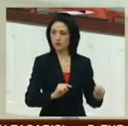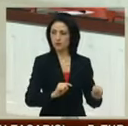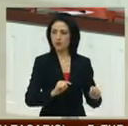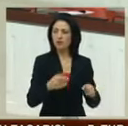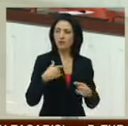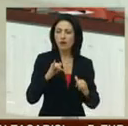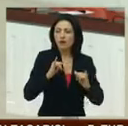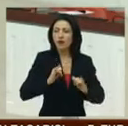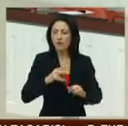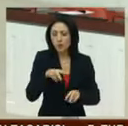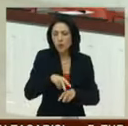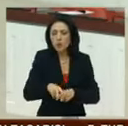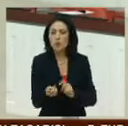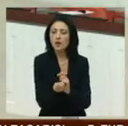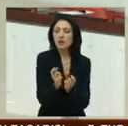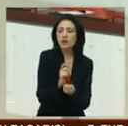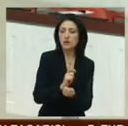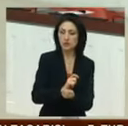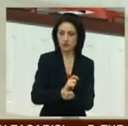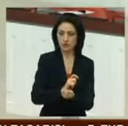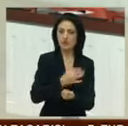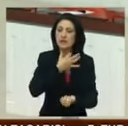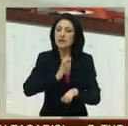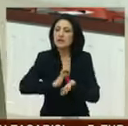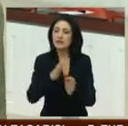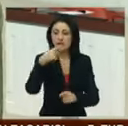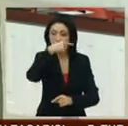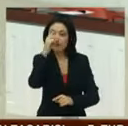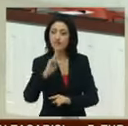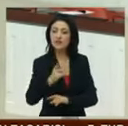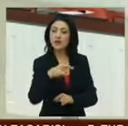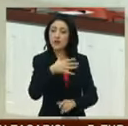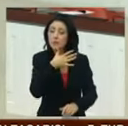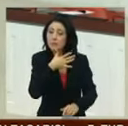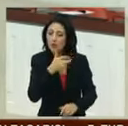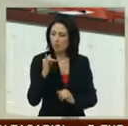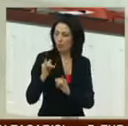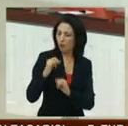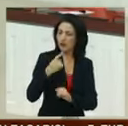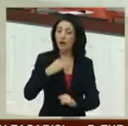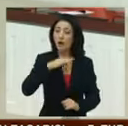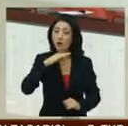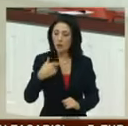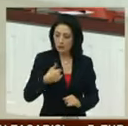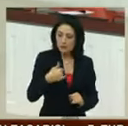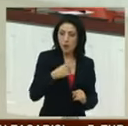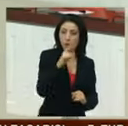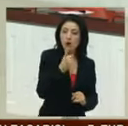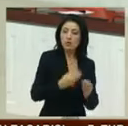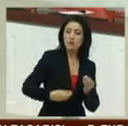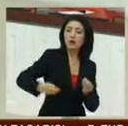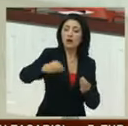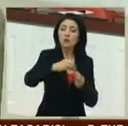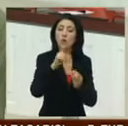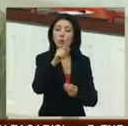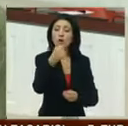Vehamet sadece yön değiştirmiştir. Krizi fırsat bilip aşağıladığınız Avrupa'nın, bizimkinin 16 misli yani